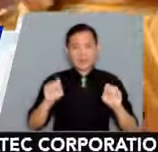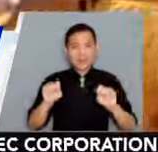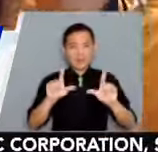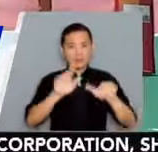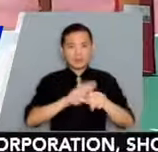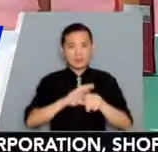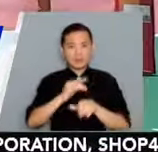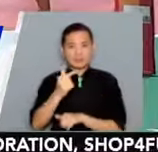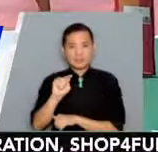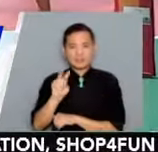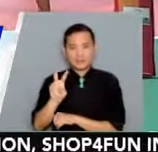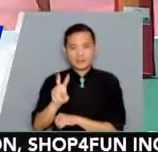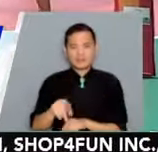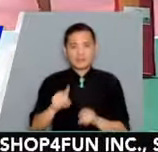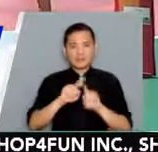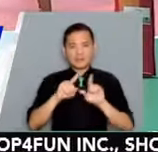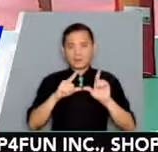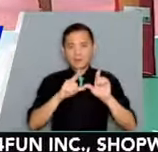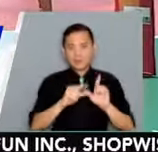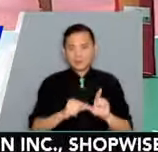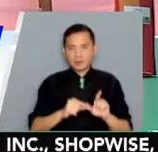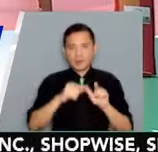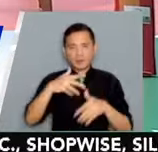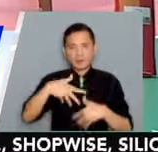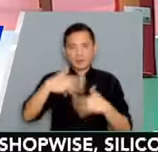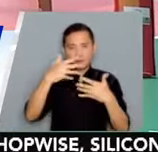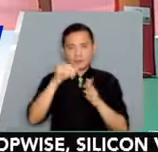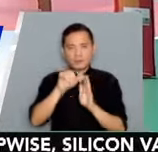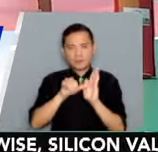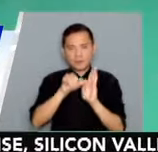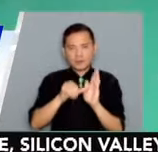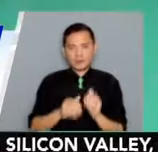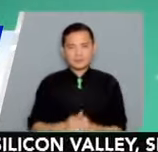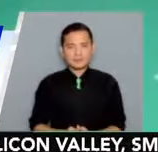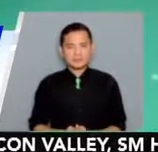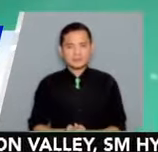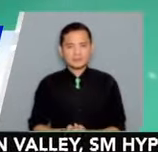NCAA Philippines at GMA Sports.